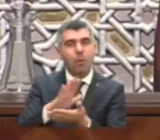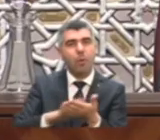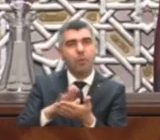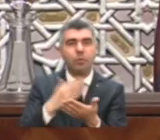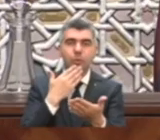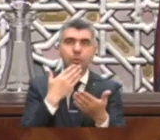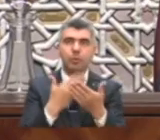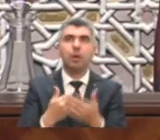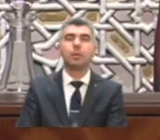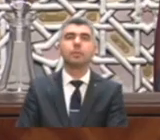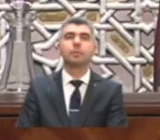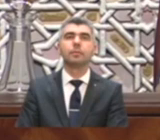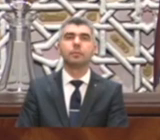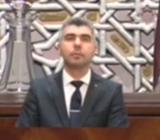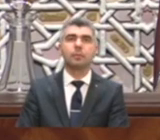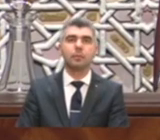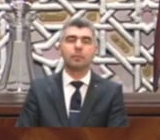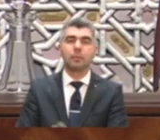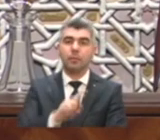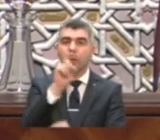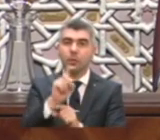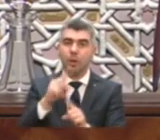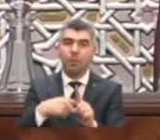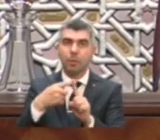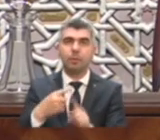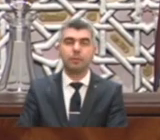شكرا المحترمة. هل من تعقيب إضافي؟